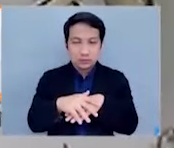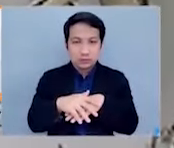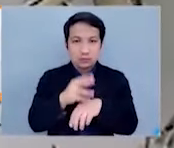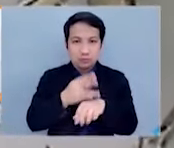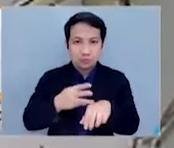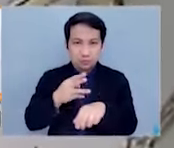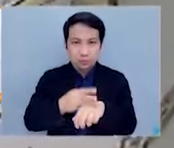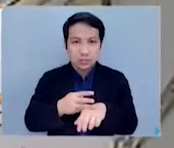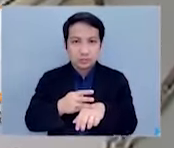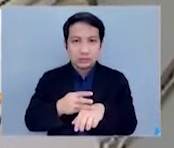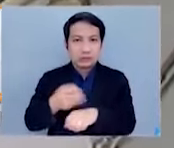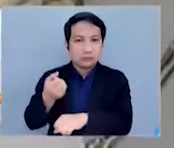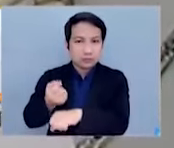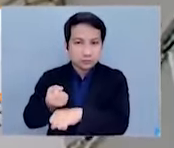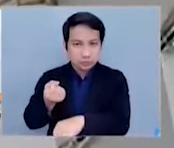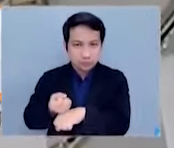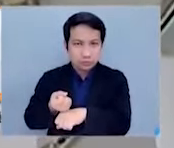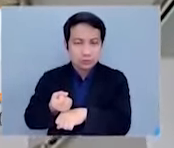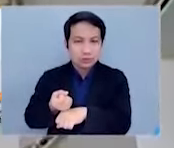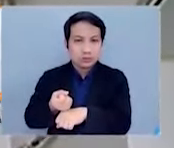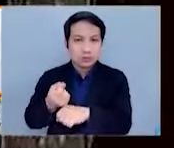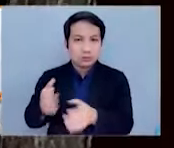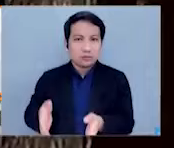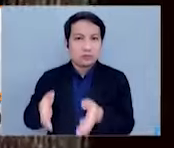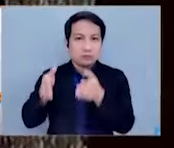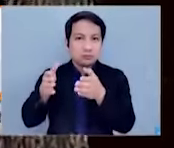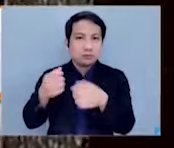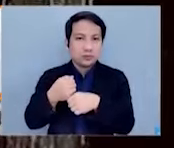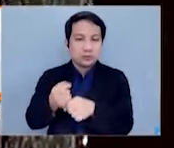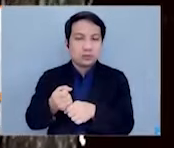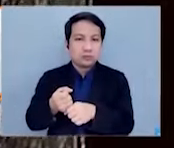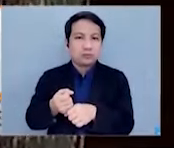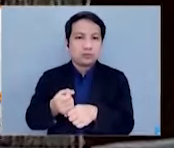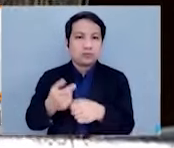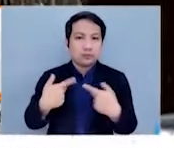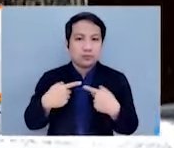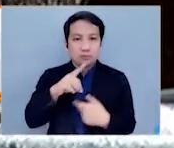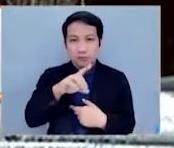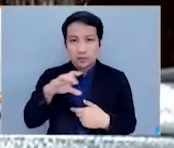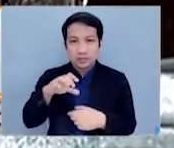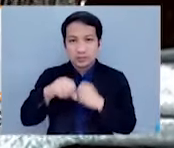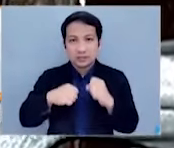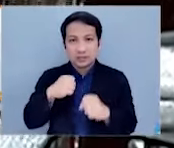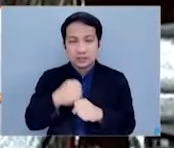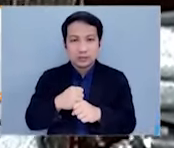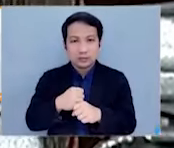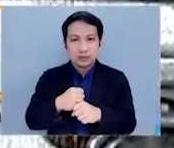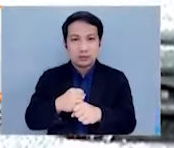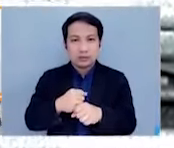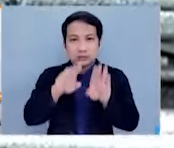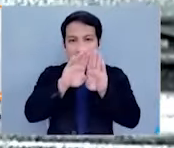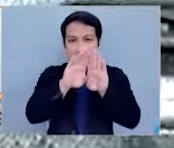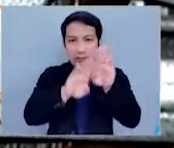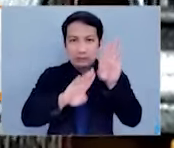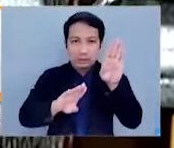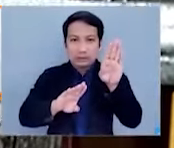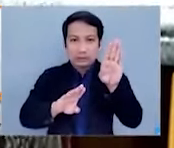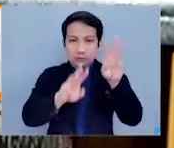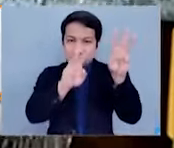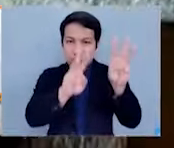ang pagkakagawa sa fire station. Sa higit 100 taon, nagbibitak-bitak na ang mga pader sa